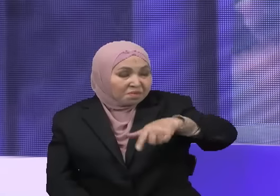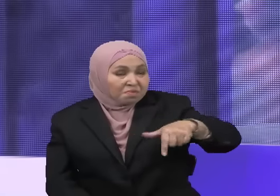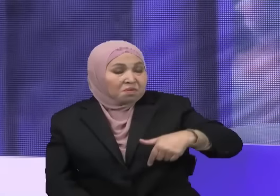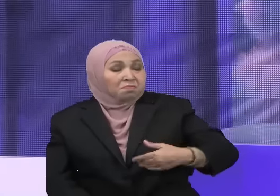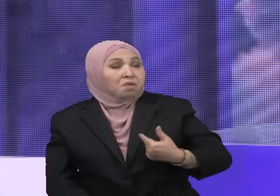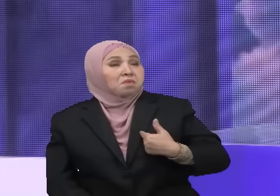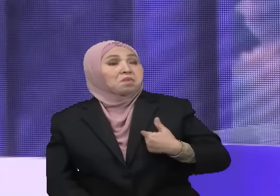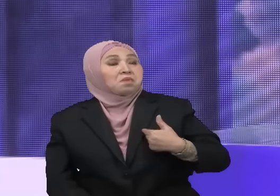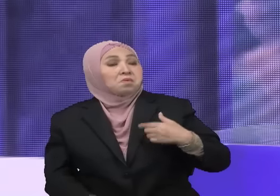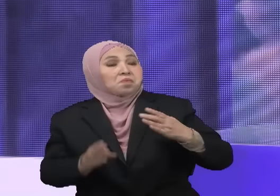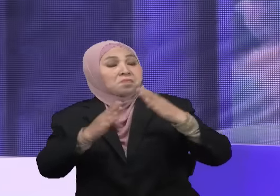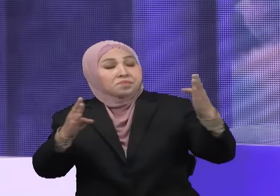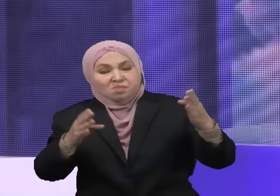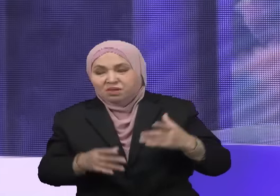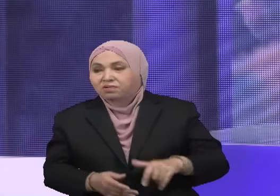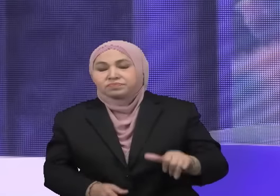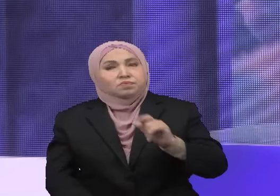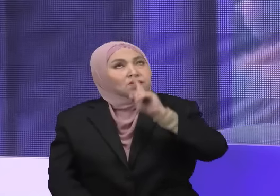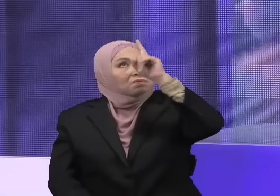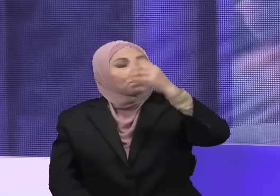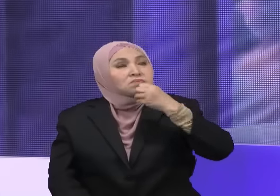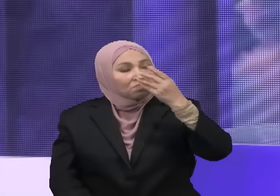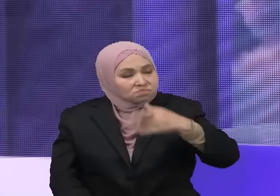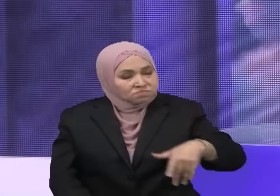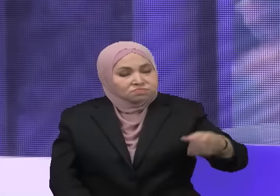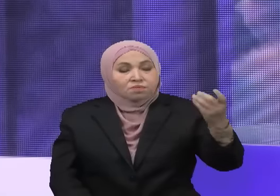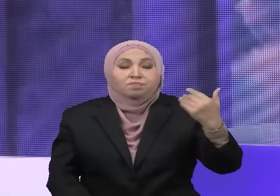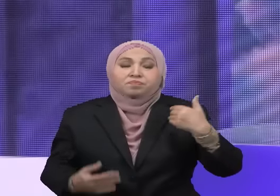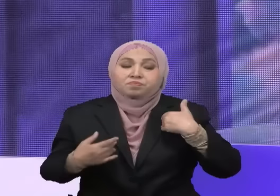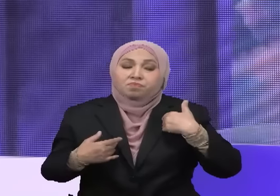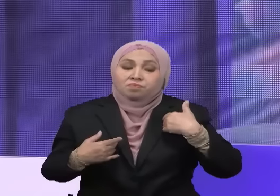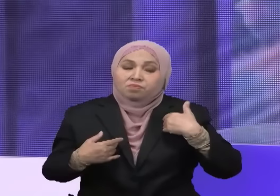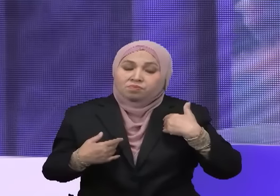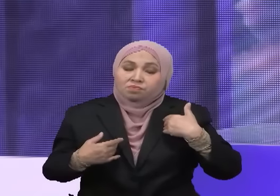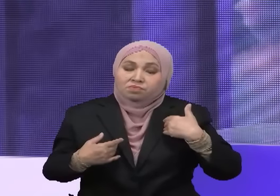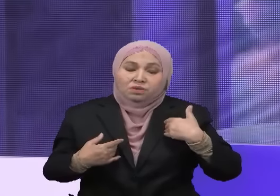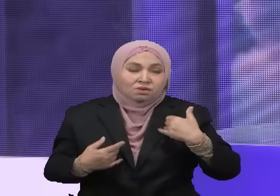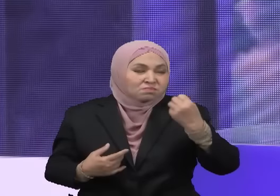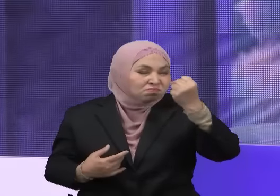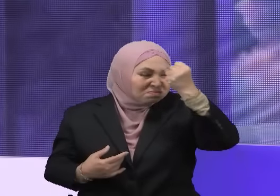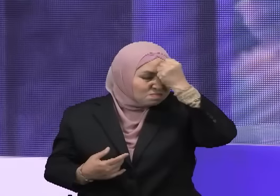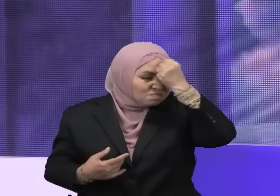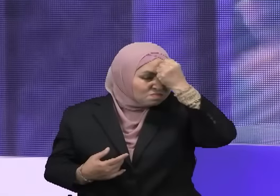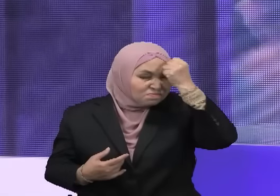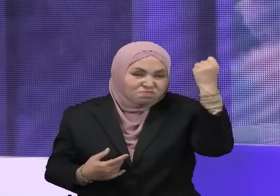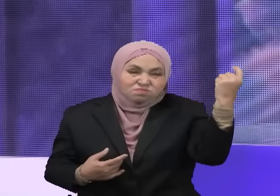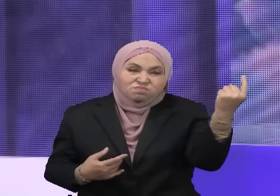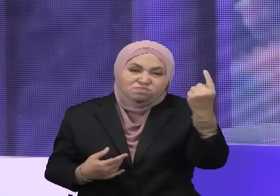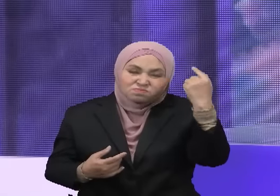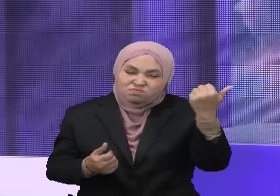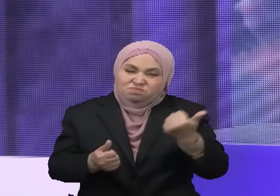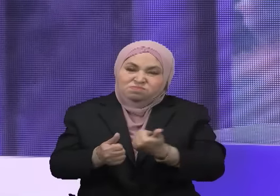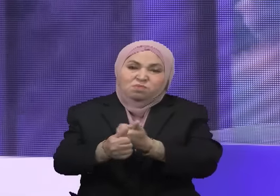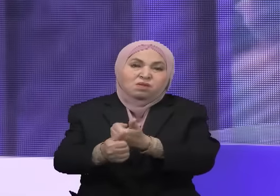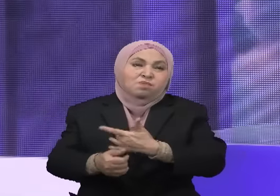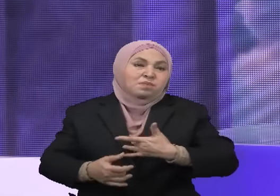walakinna aktharuhum yajhalun. Bahkan sebenarnya kebanyakan mereka berada dalam keadaan jahil, iaitu selalu mengikut perasaan